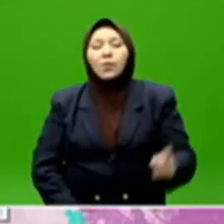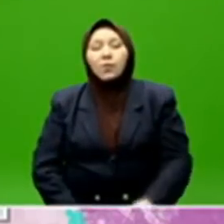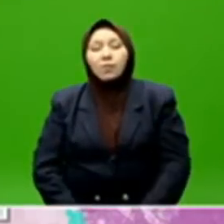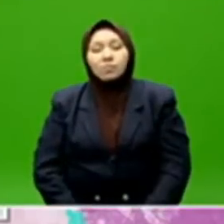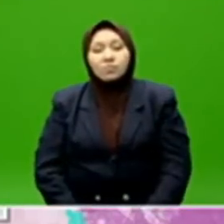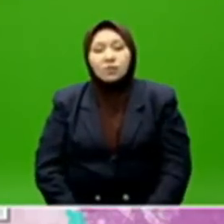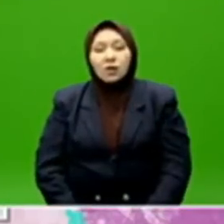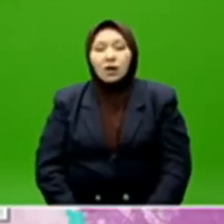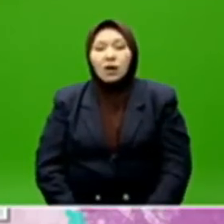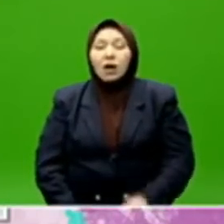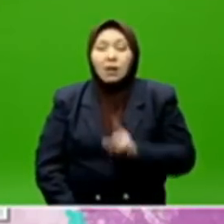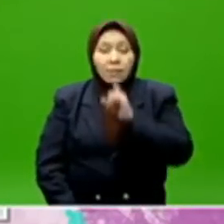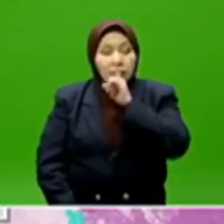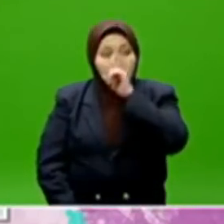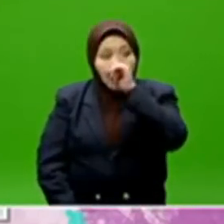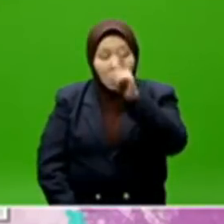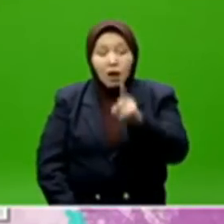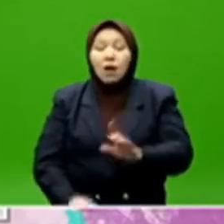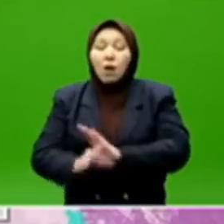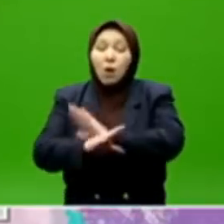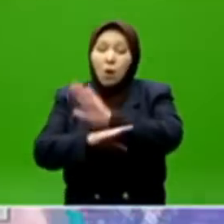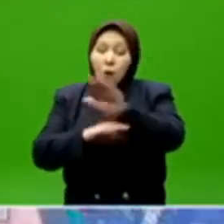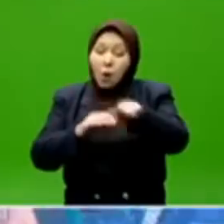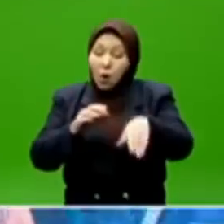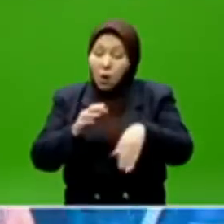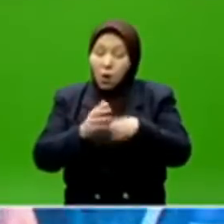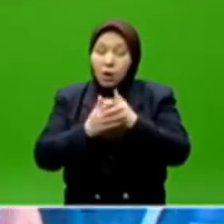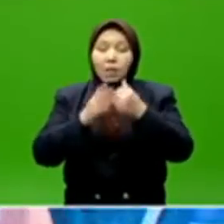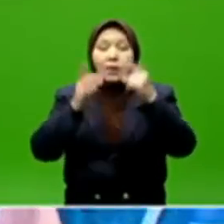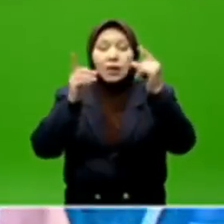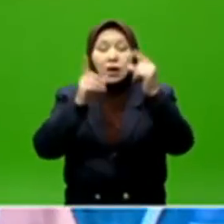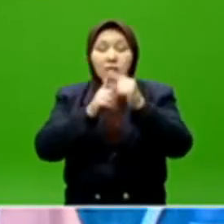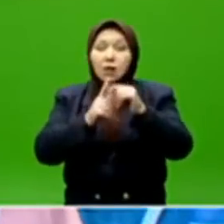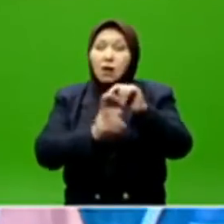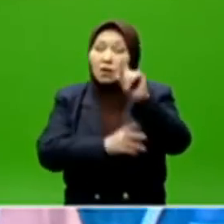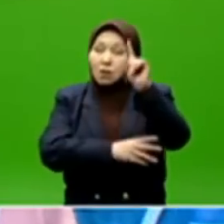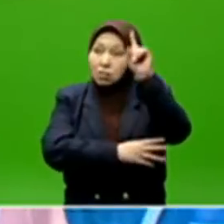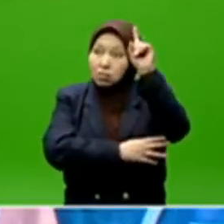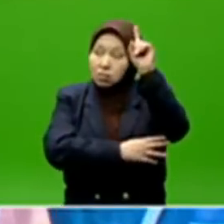يشكرون صدق الله